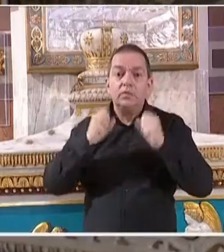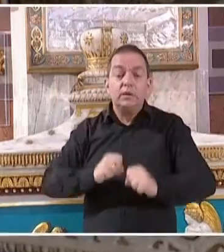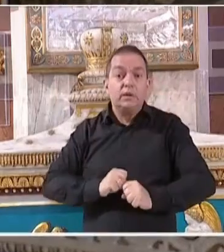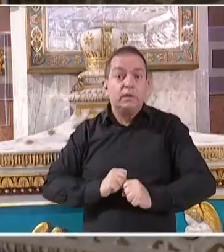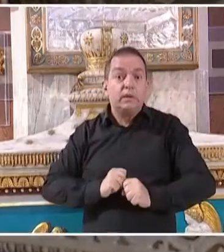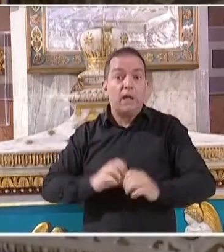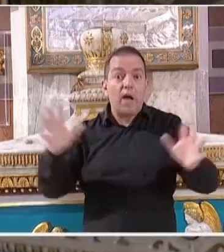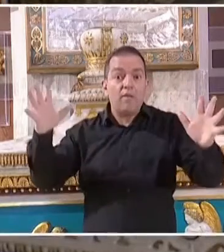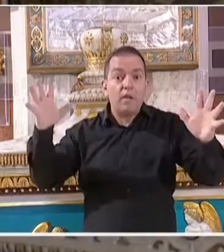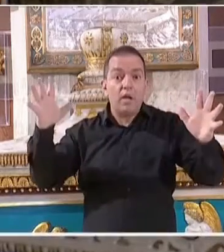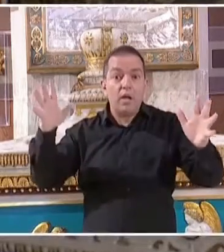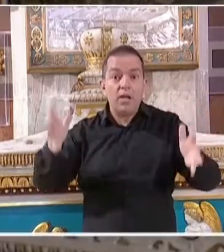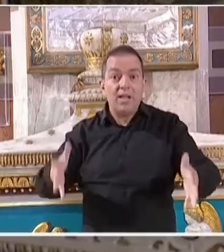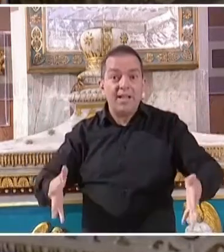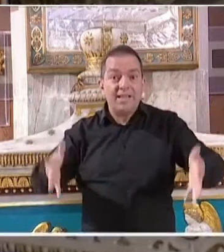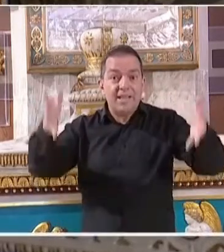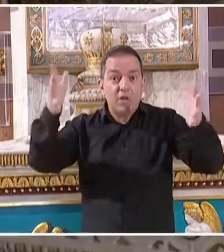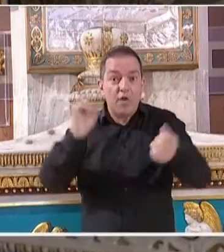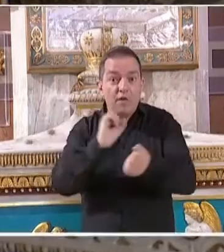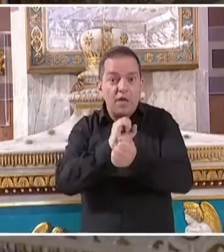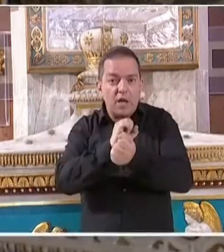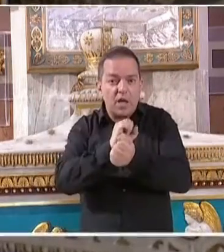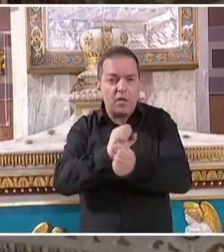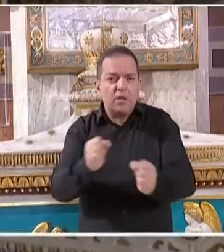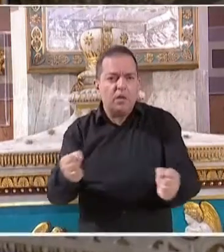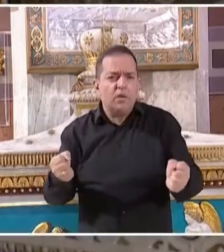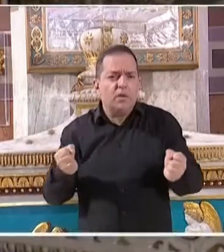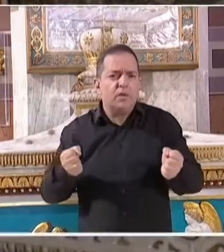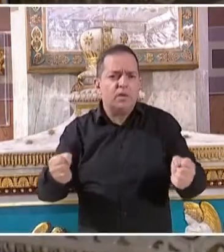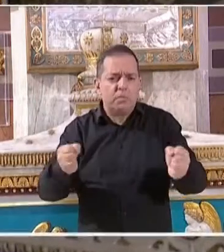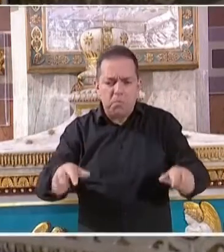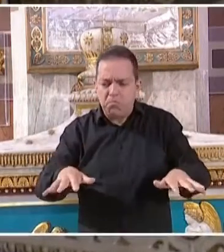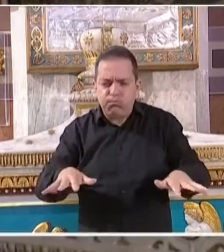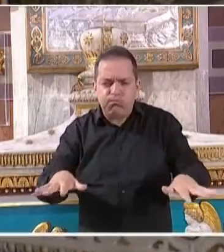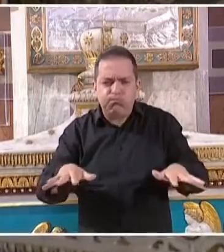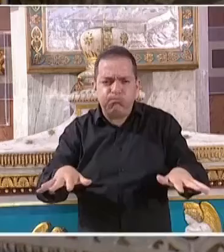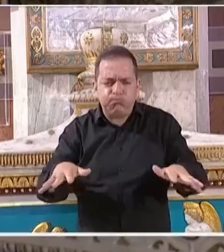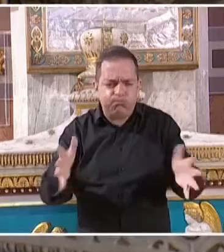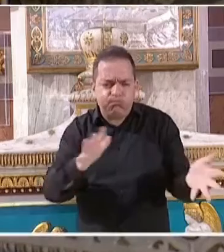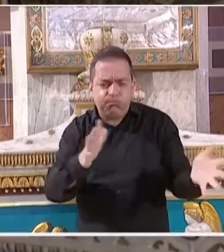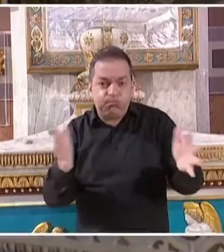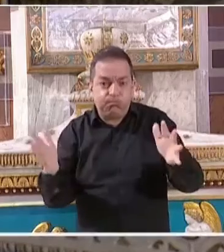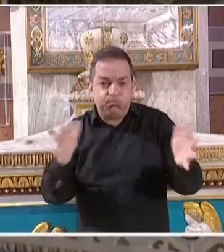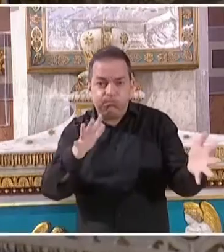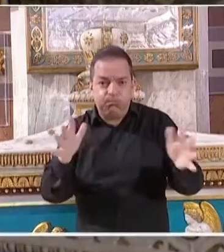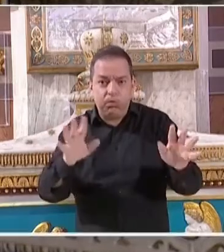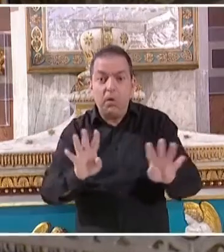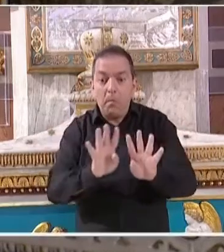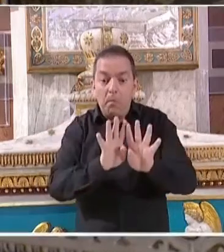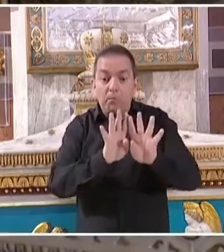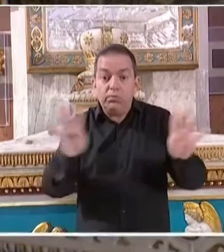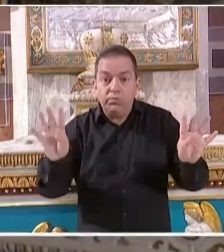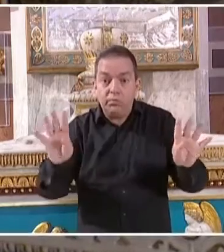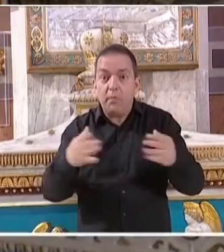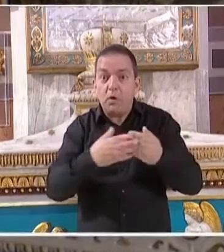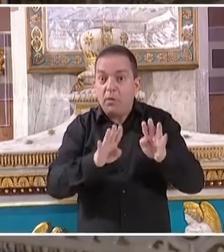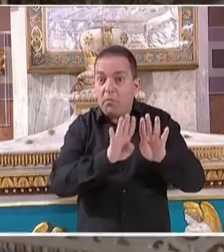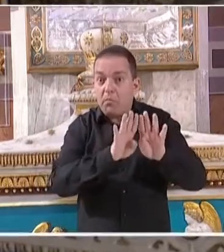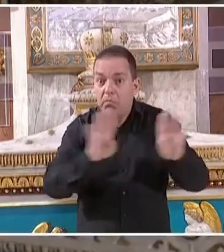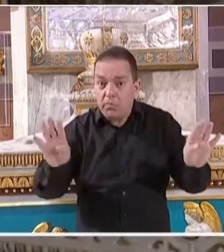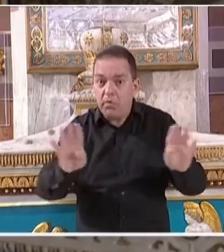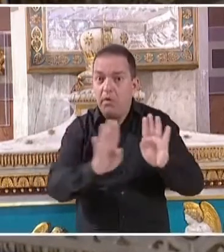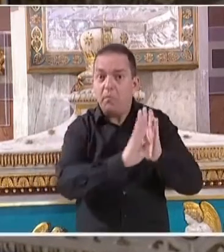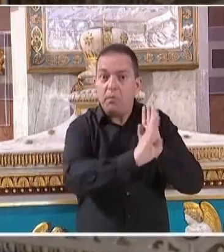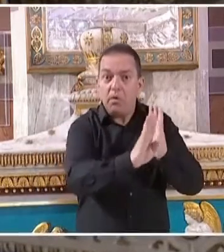σαλεύθηκαν τα θεμέλια της φυλακής, ανοίχθηκαν όλες οι πόρτες και λύθηκαν τα